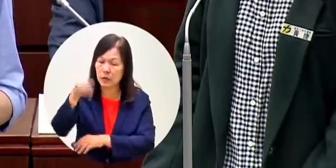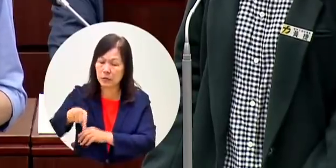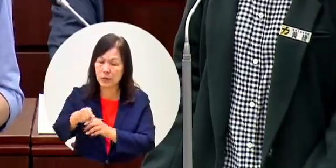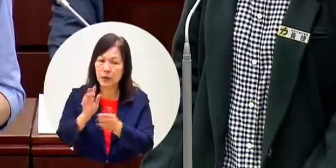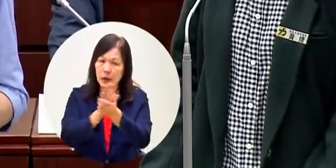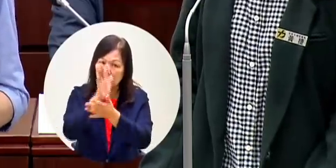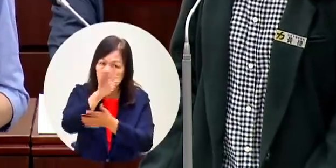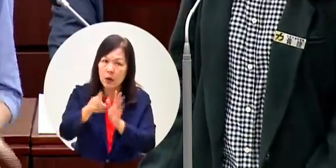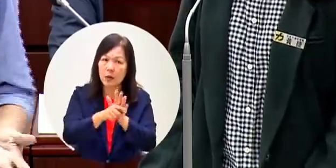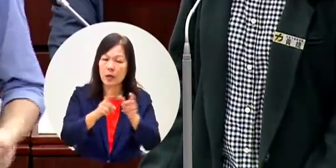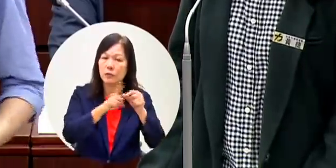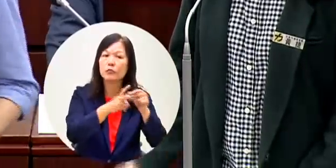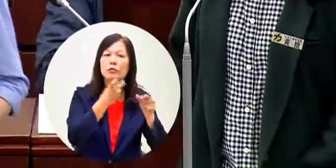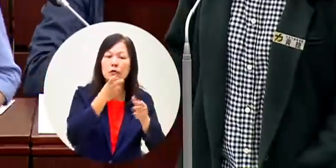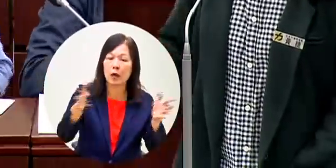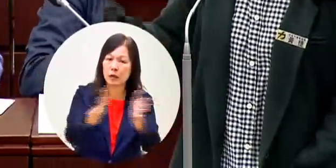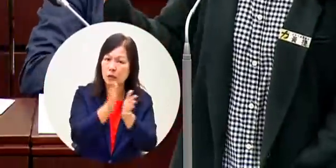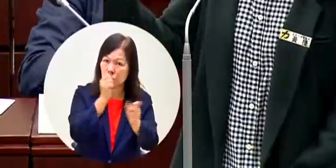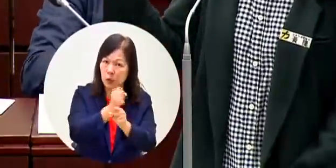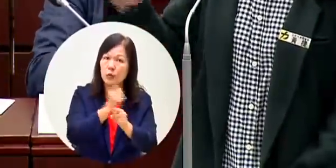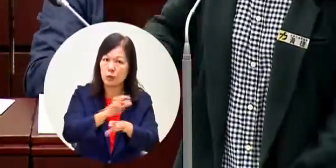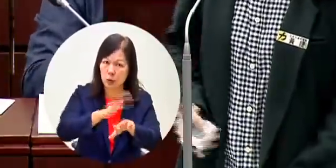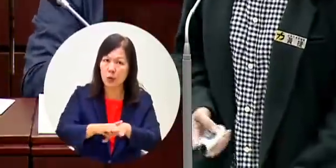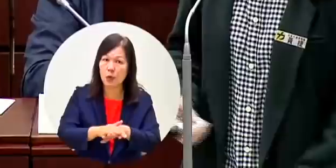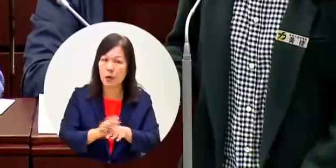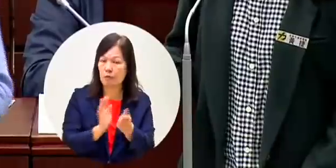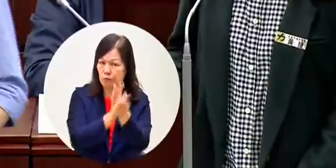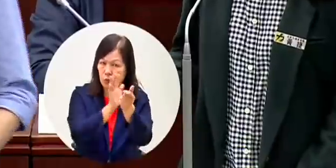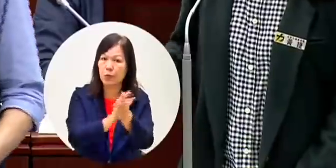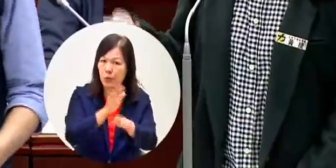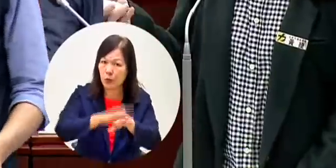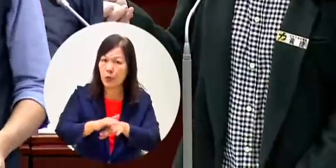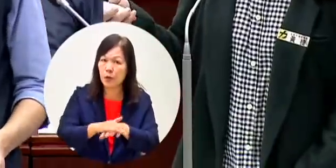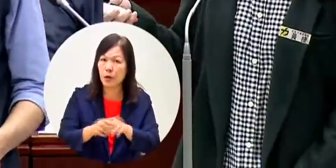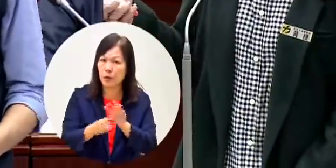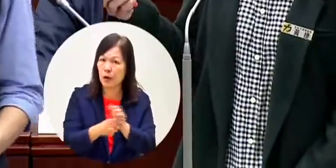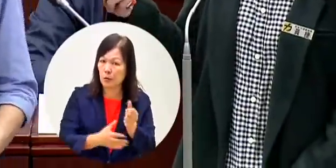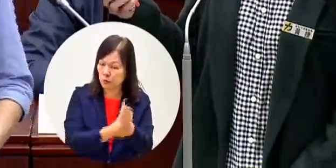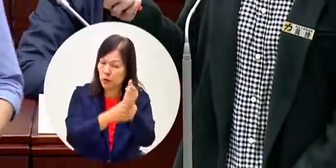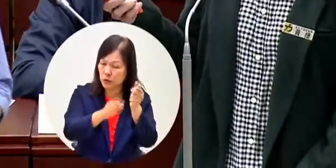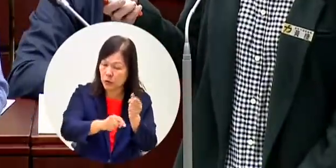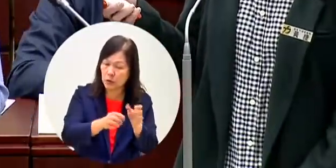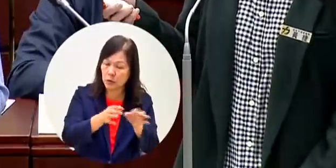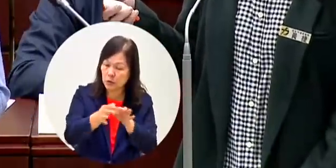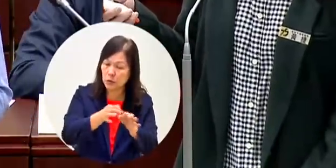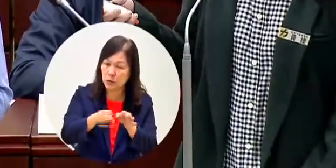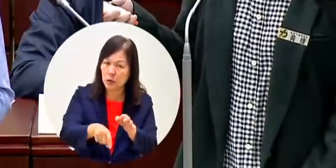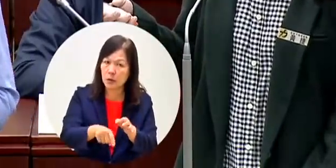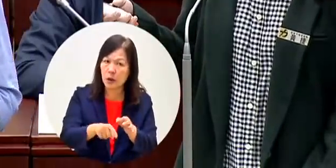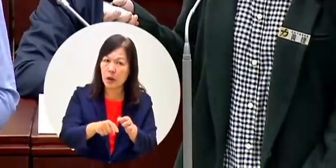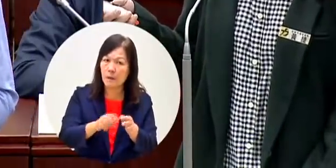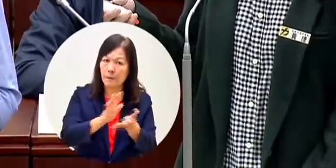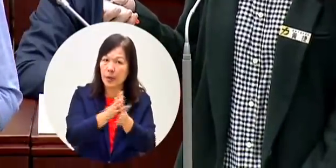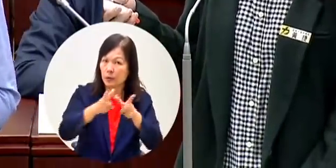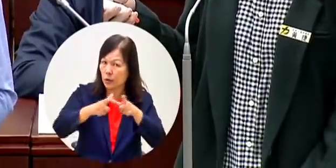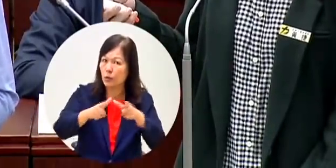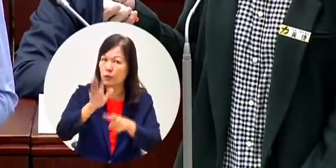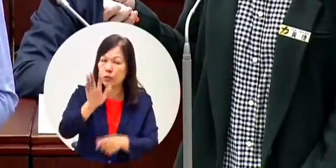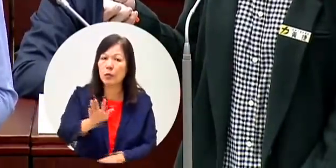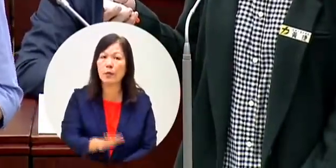作， 是 来推动。 所以市长是支持这样的经济产业的循环园区吗？ 我当然支持。大林埔迁